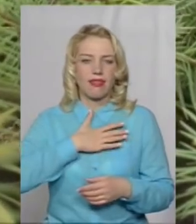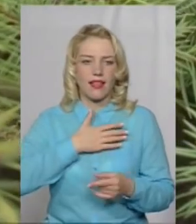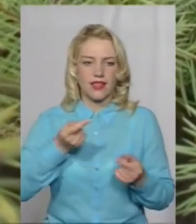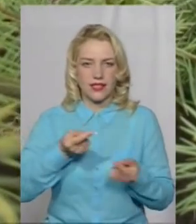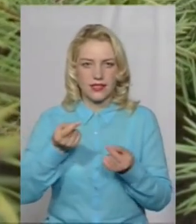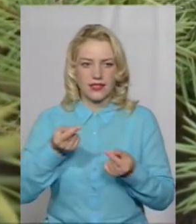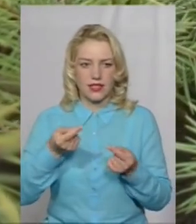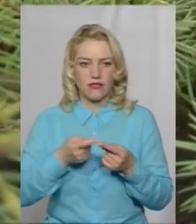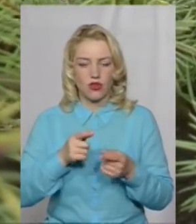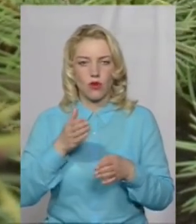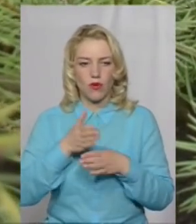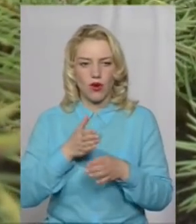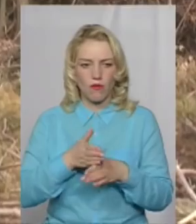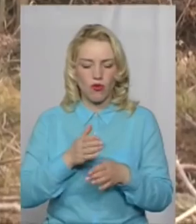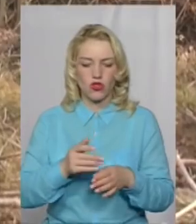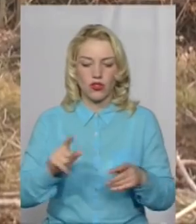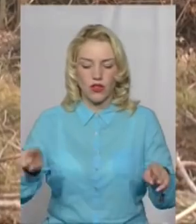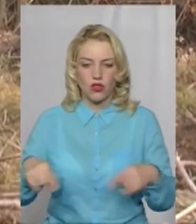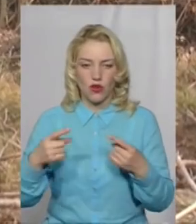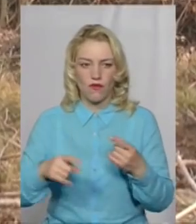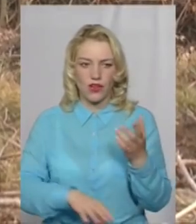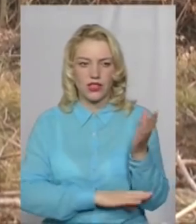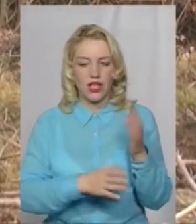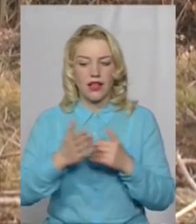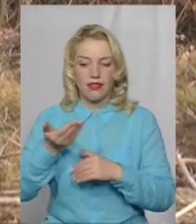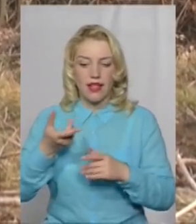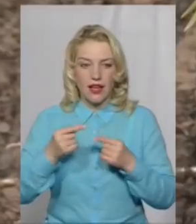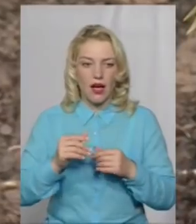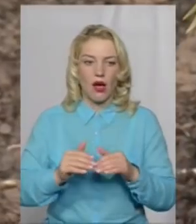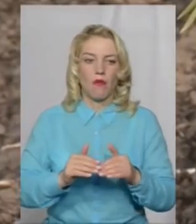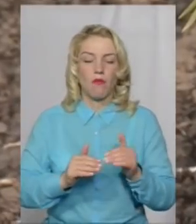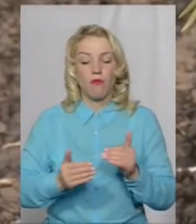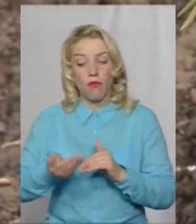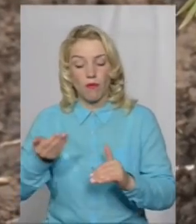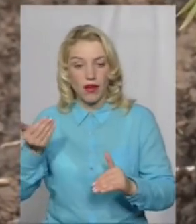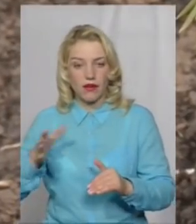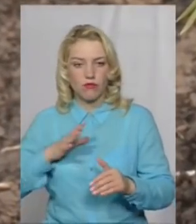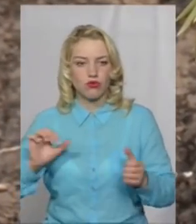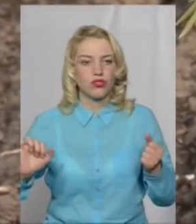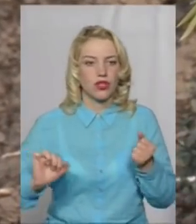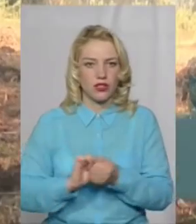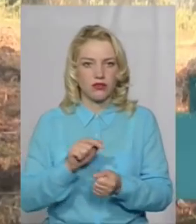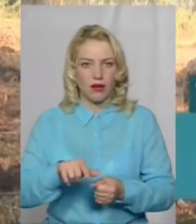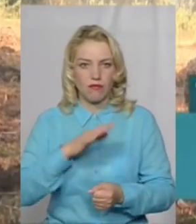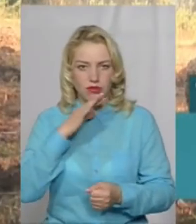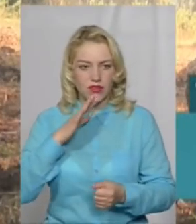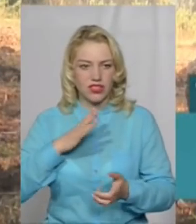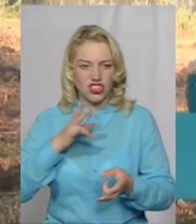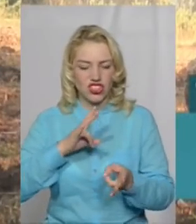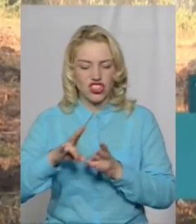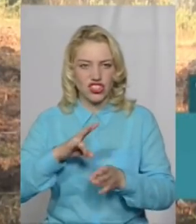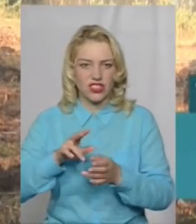допоможуть відновити лісову частину там, де попередні дерева засохли через знижений рівень води і заселення їх шкідниками. Наприклад, є в нас